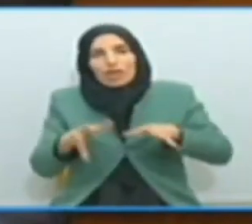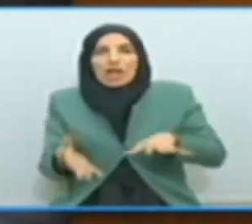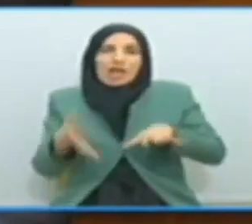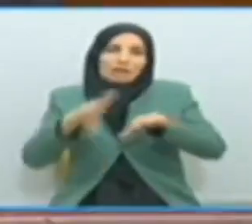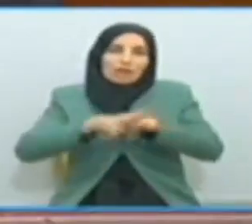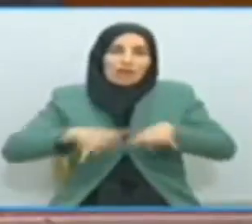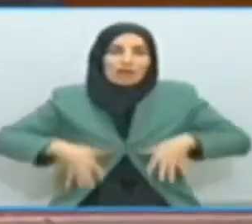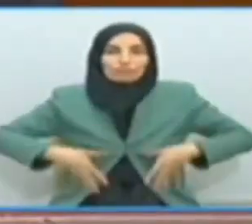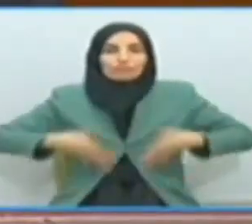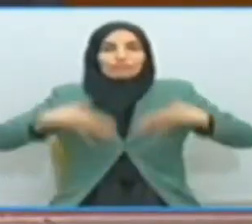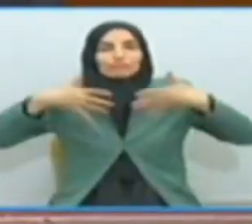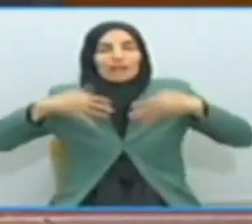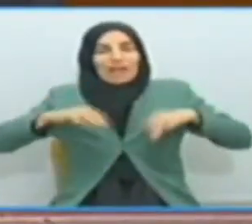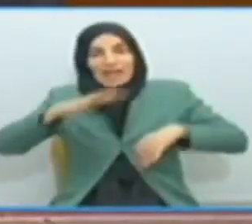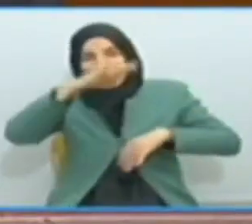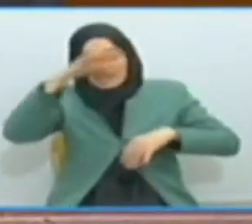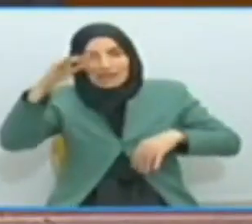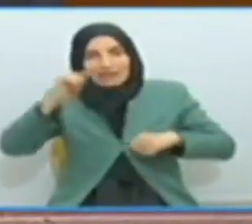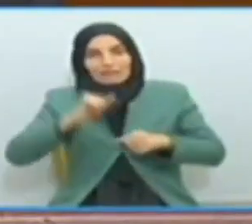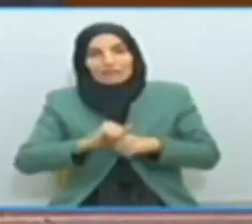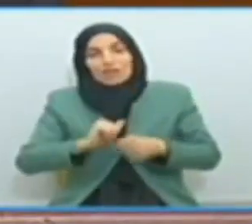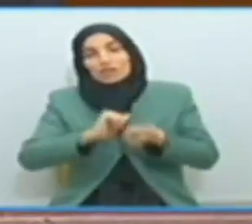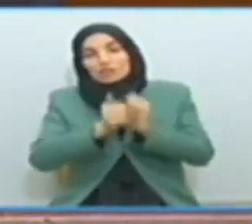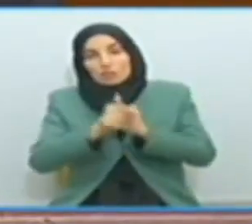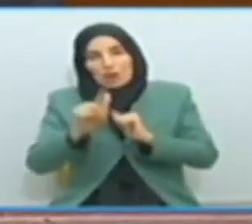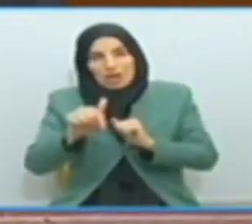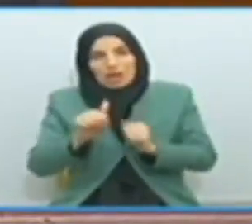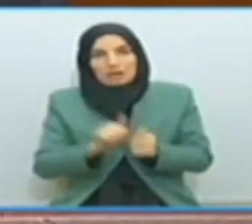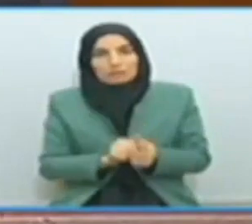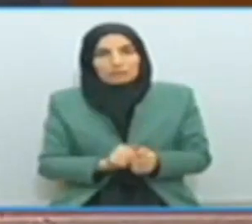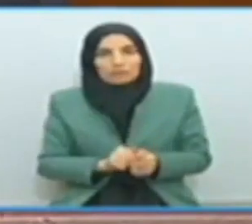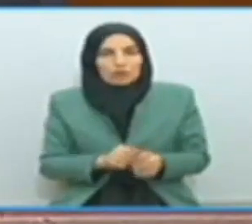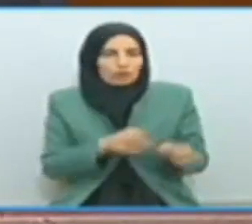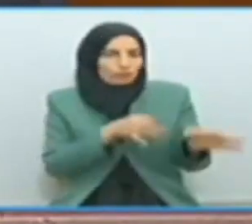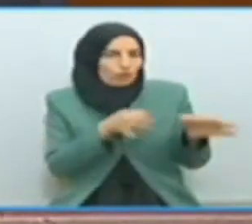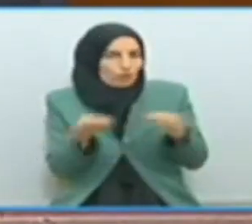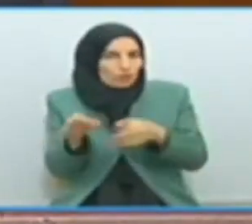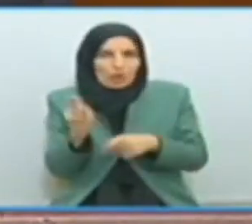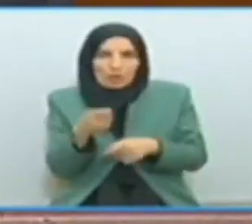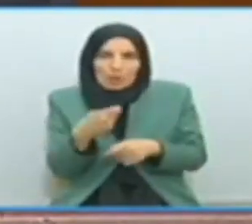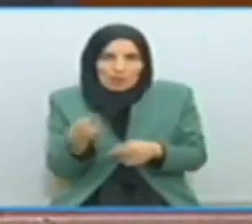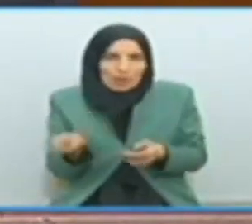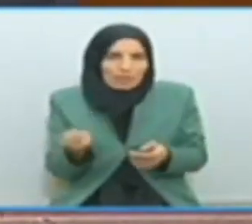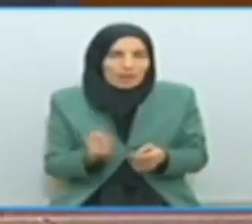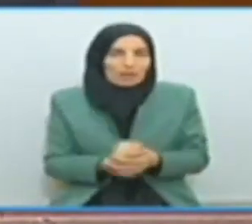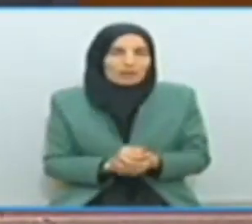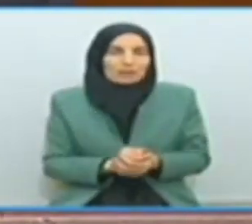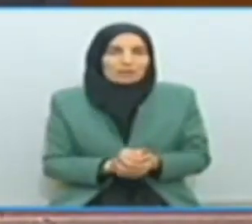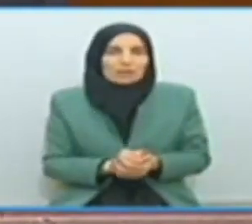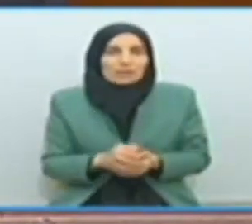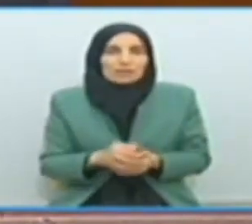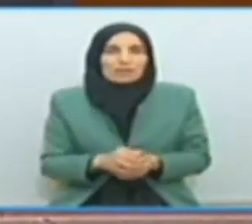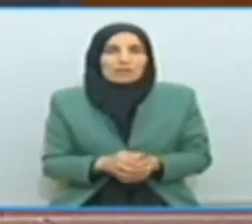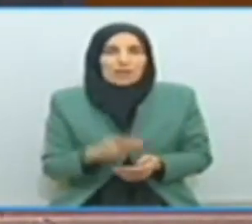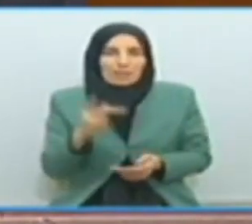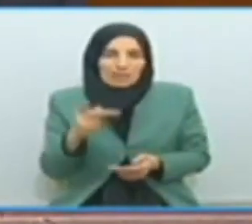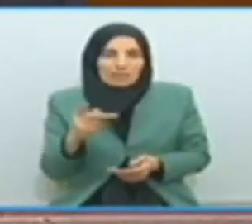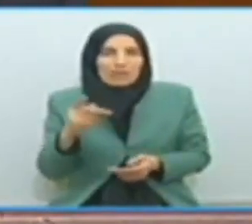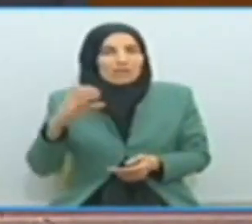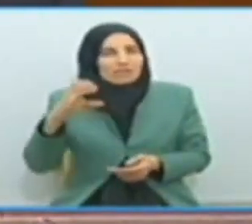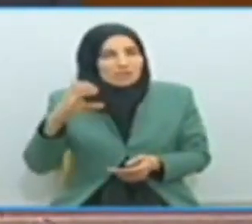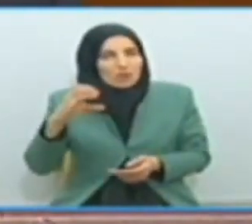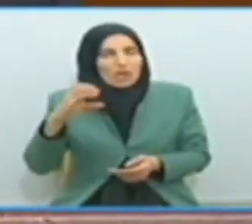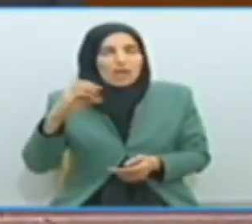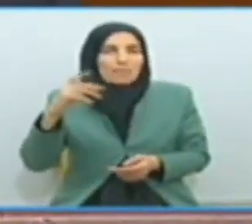شخصية التلميذ. أما التربية البدنية والرياضية فتمارس بشكل طبيعي في مرحلتي التعليم المتوسط والتعليم الثانوي. في